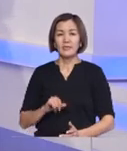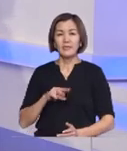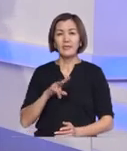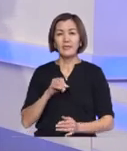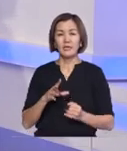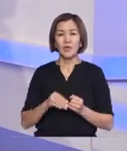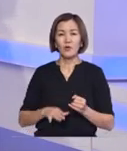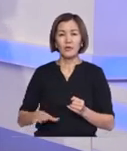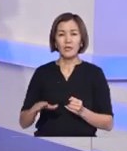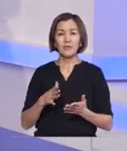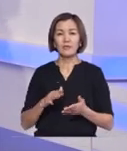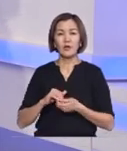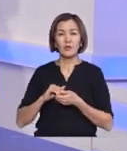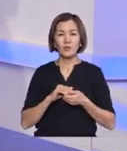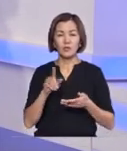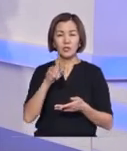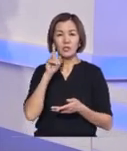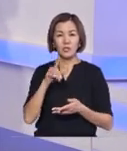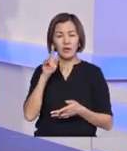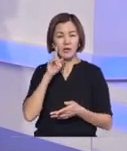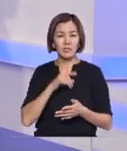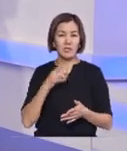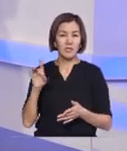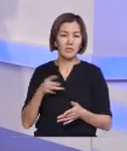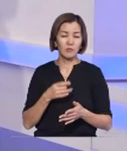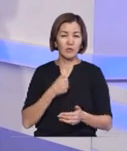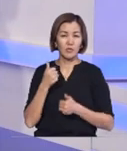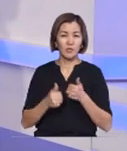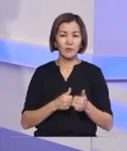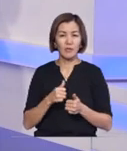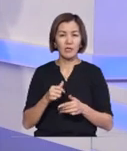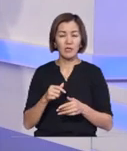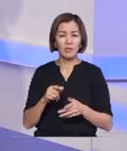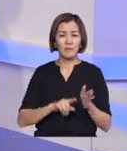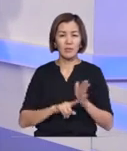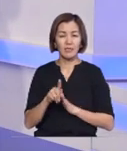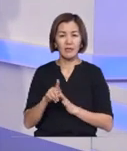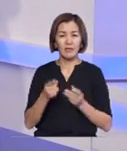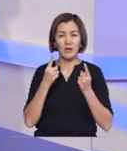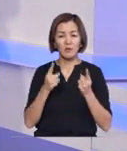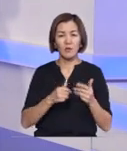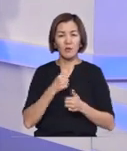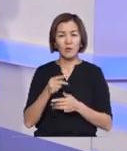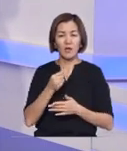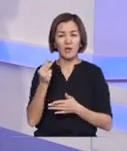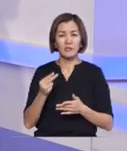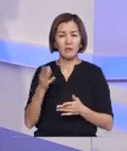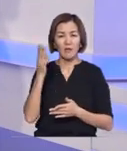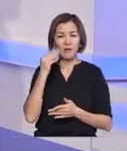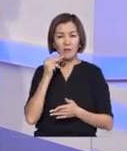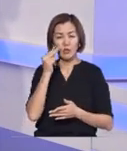Іле ауданында белбеу күрестен жастар арасында Қазақстан Республикасының ресми чемпионаты ту көтерді. Айтулы додаға Астана, Алматы